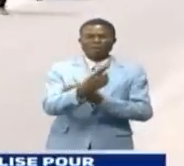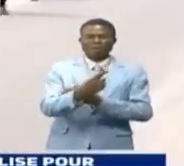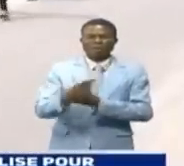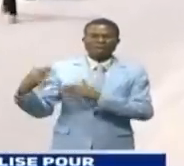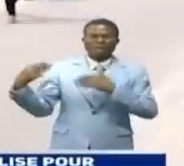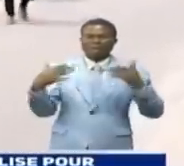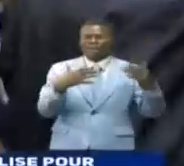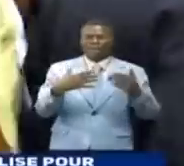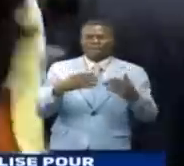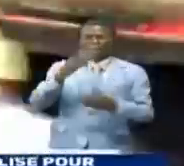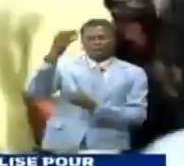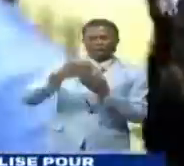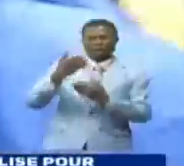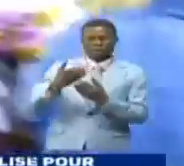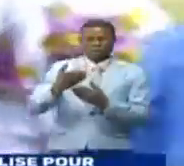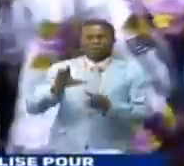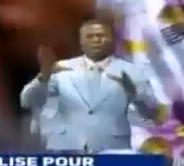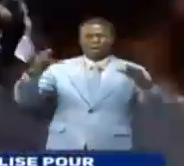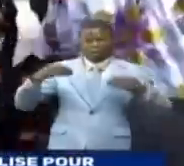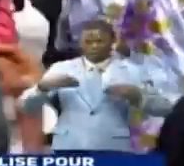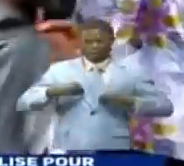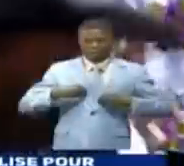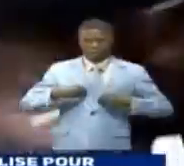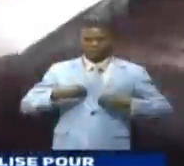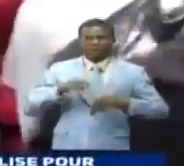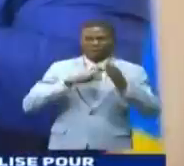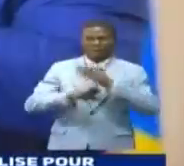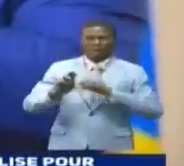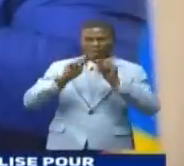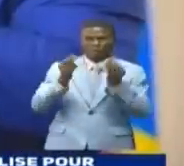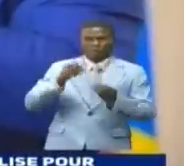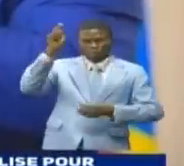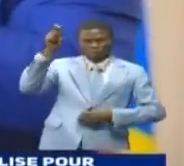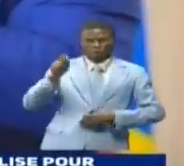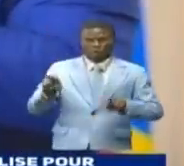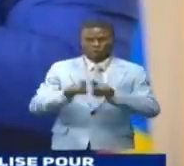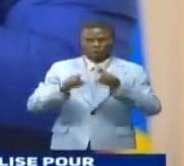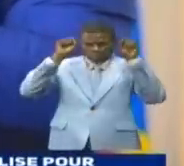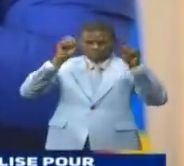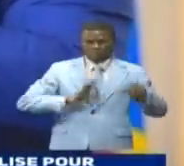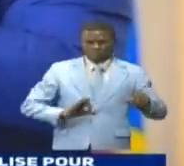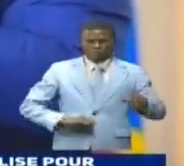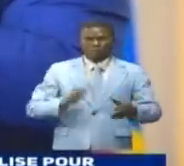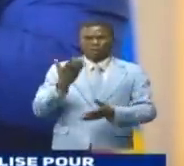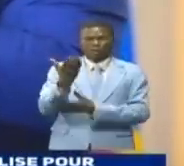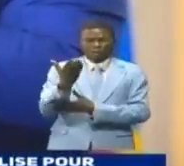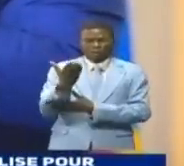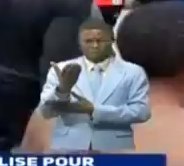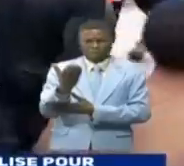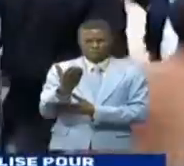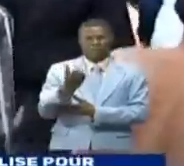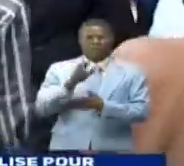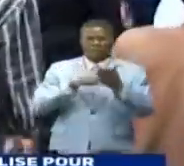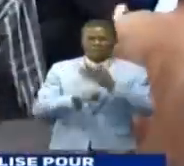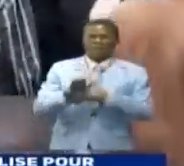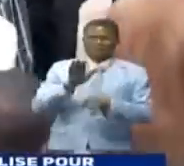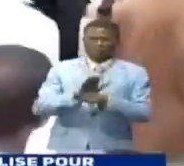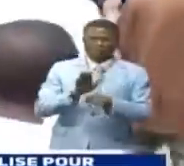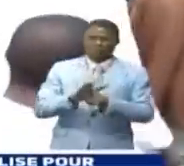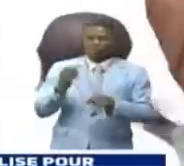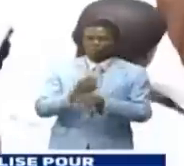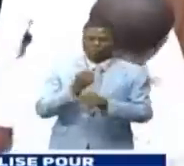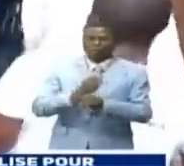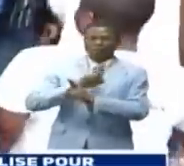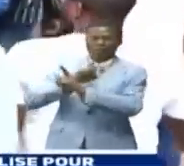et répondre massivement à l'appel du chef de l'État, Félix-Antoine Tshisekedi, à la jeunesse de s'enrôler massivement dans l'armée